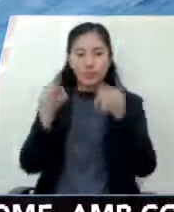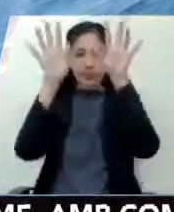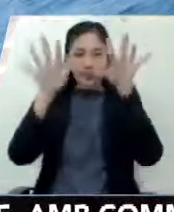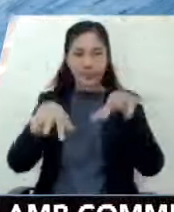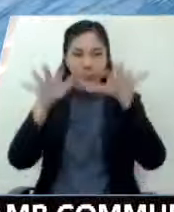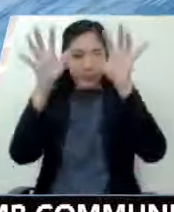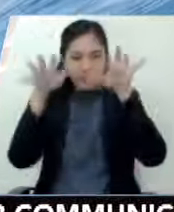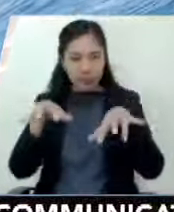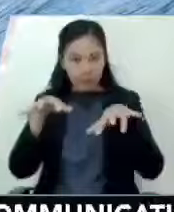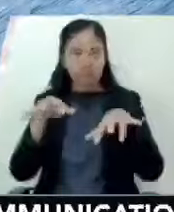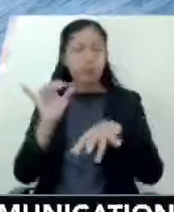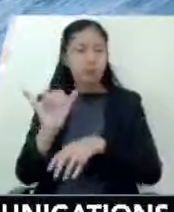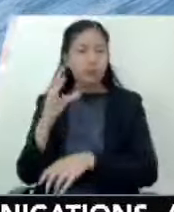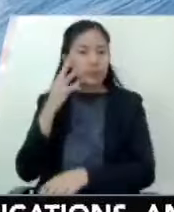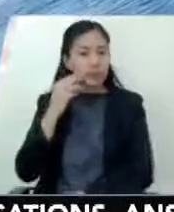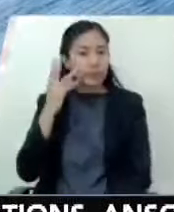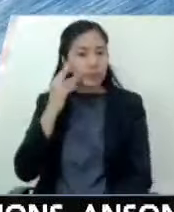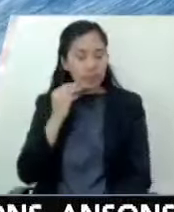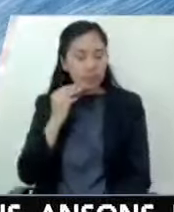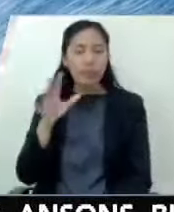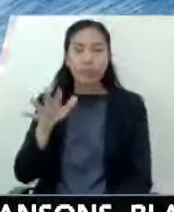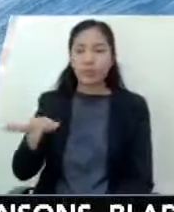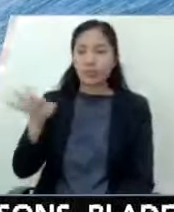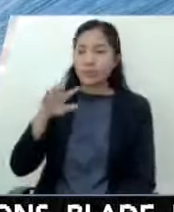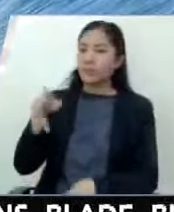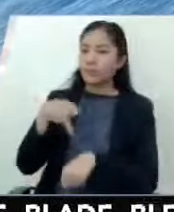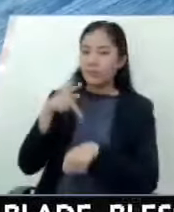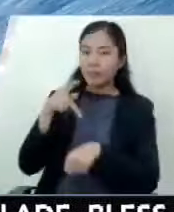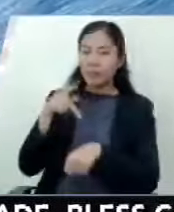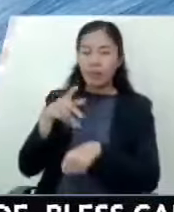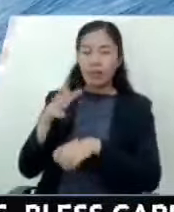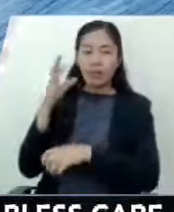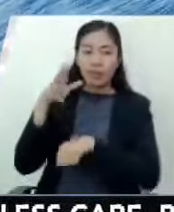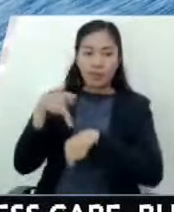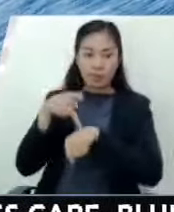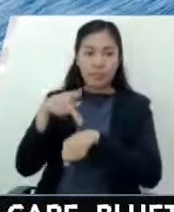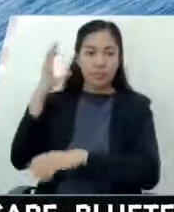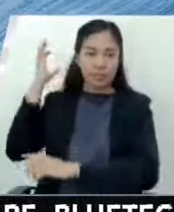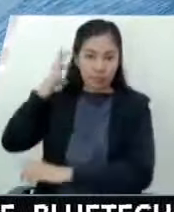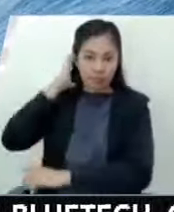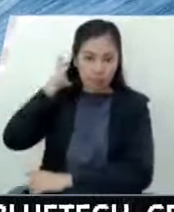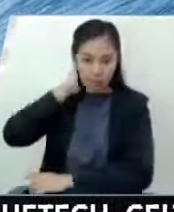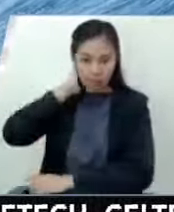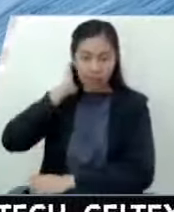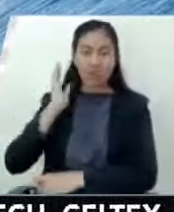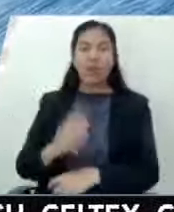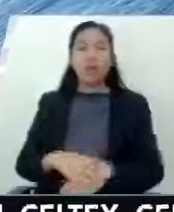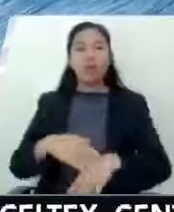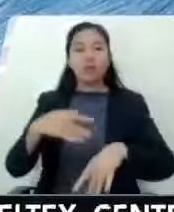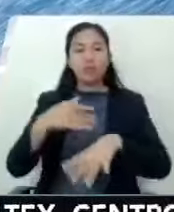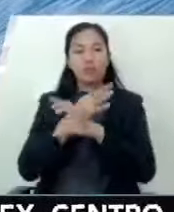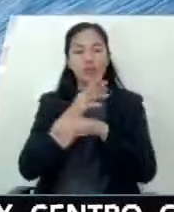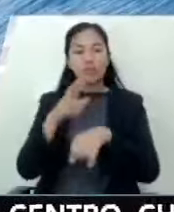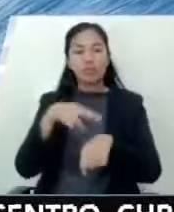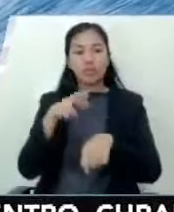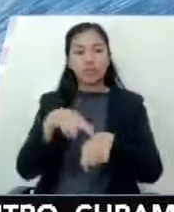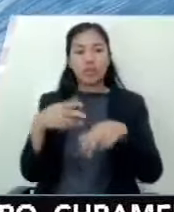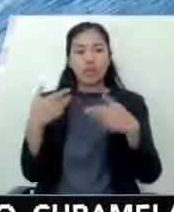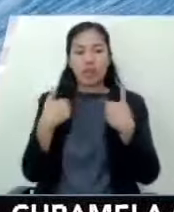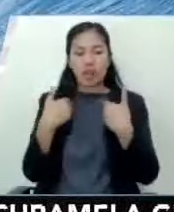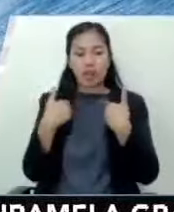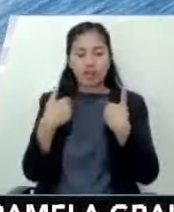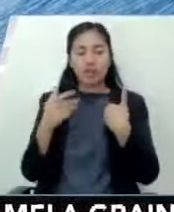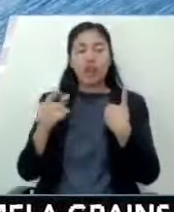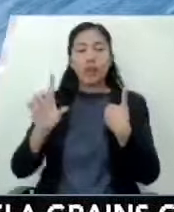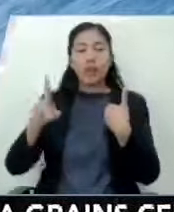ang mararanasan sa malaking bahagi ng Mindanao. Apektado naman ang Davao Region ng trough ng low pressure area na nasa labas